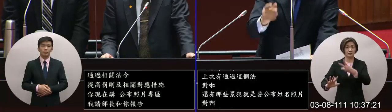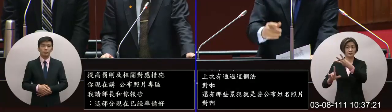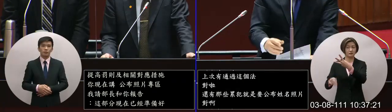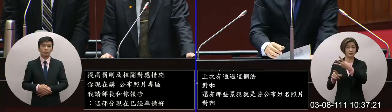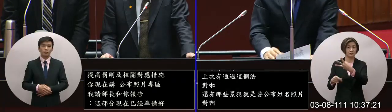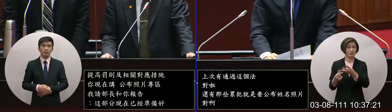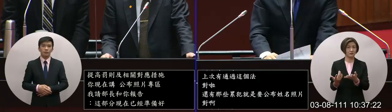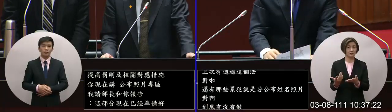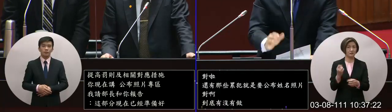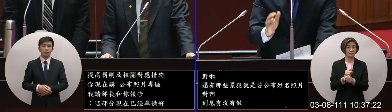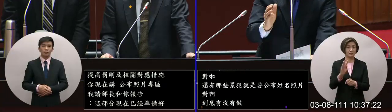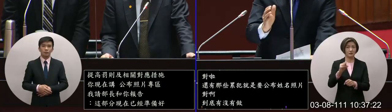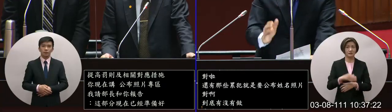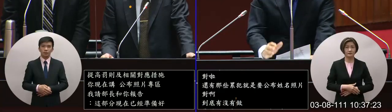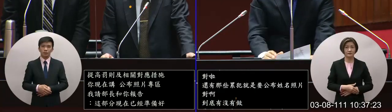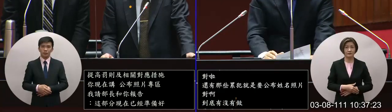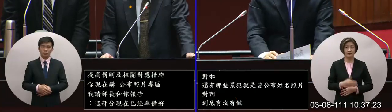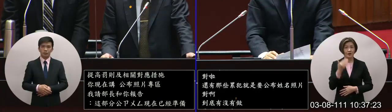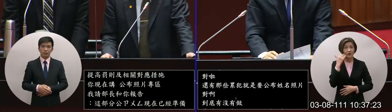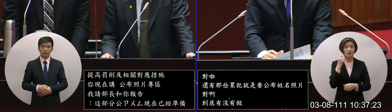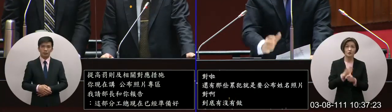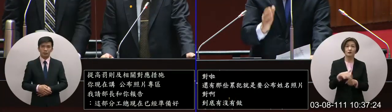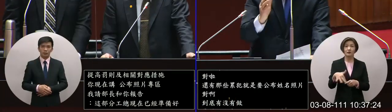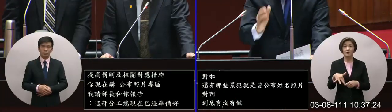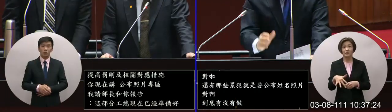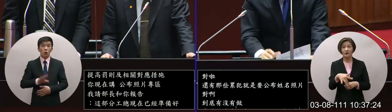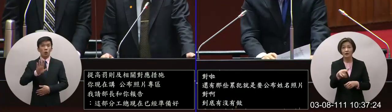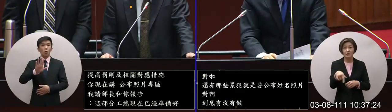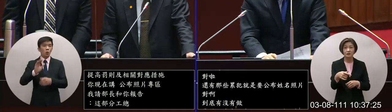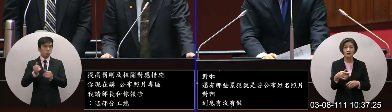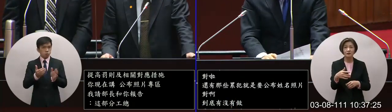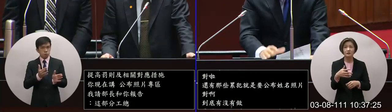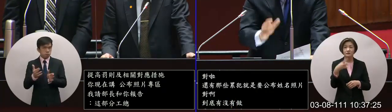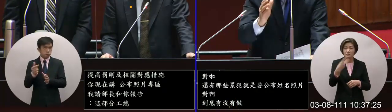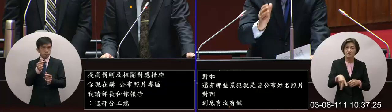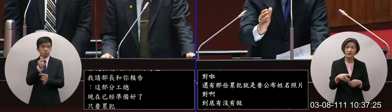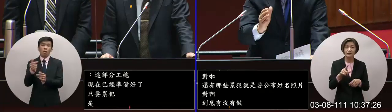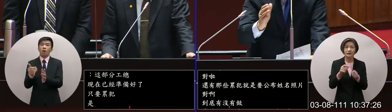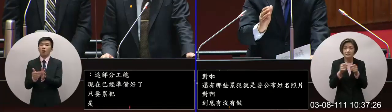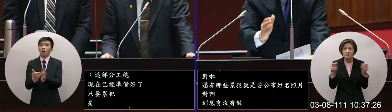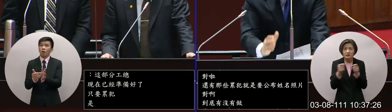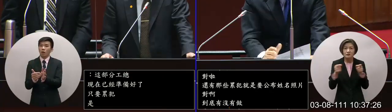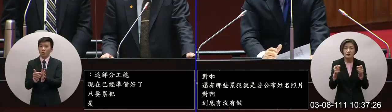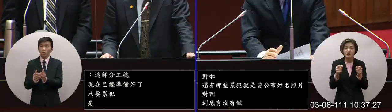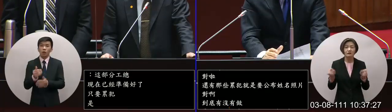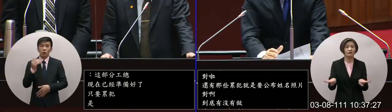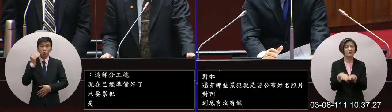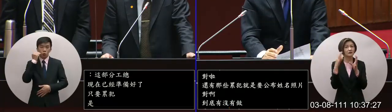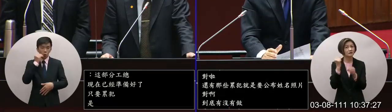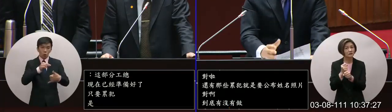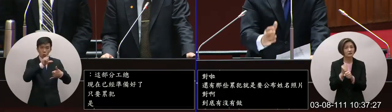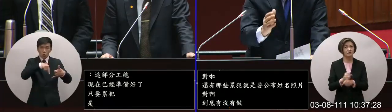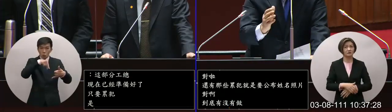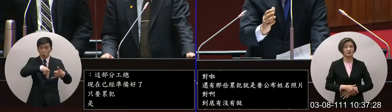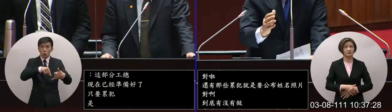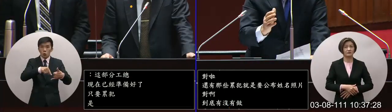若要是没有的话，到底整个行政作业 我已经准备好 了，还需要多久才能够公布 个案 酒驾的？才能